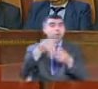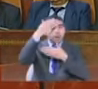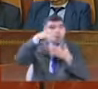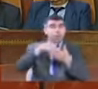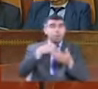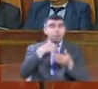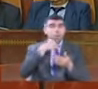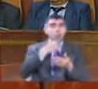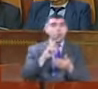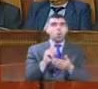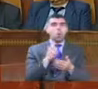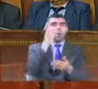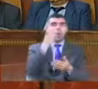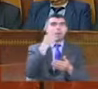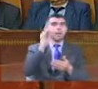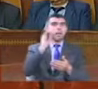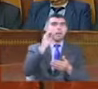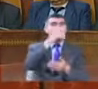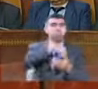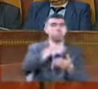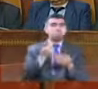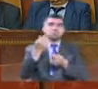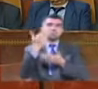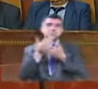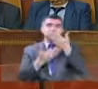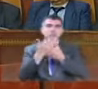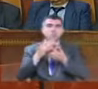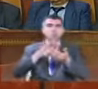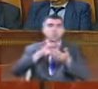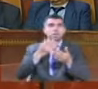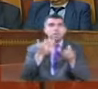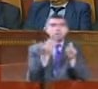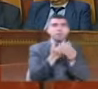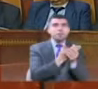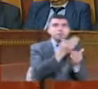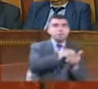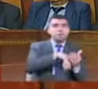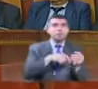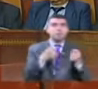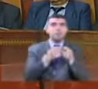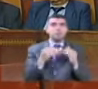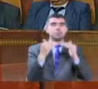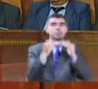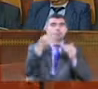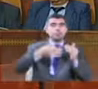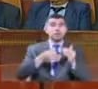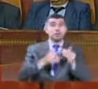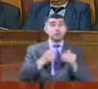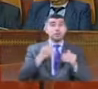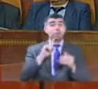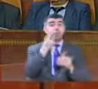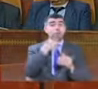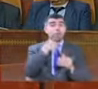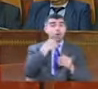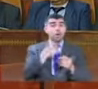هو اللي خصو يكون نموذج في جميع المواضيع أو القضايا اللي كيتفاعل معها مع الدول الاخرين. فلهذا سيد رئيس الحكومه